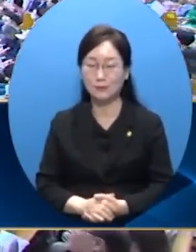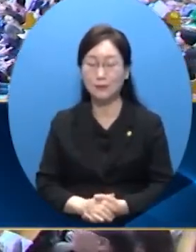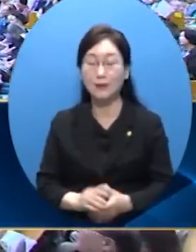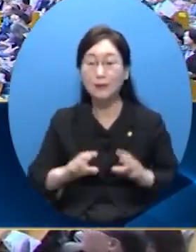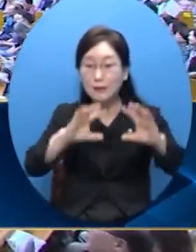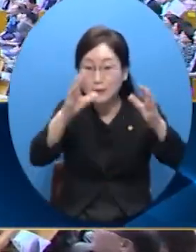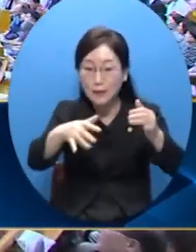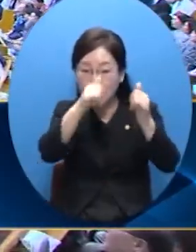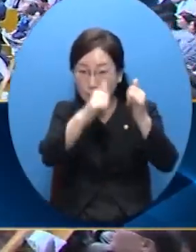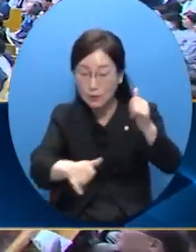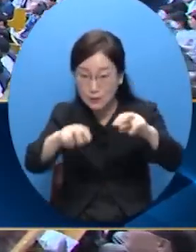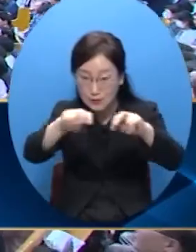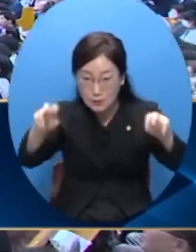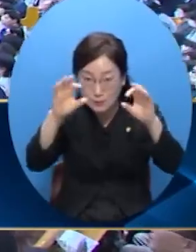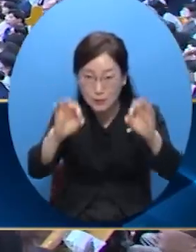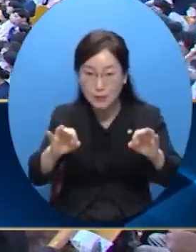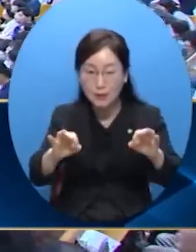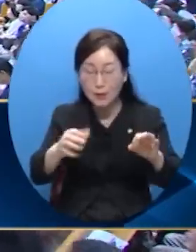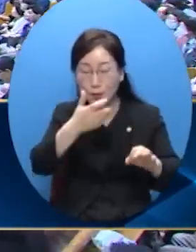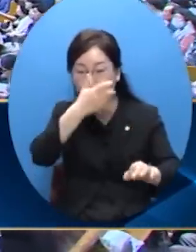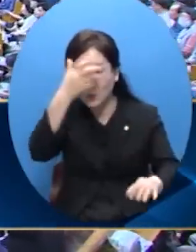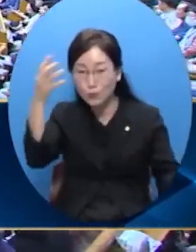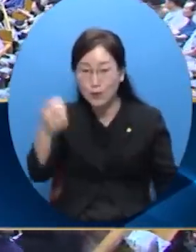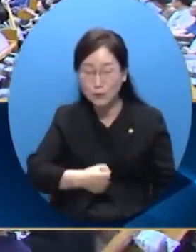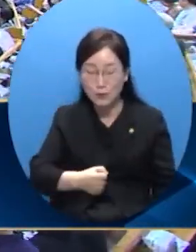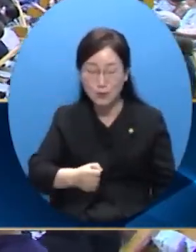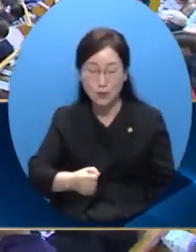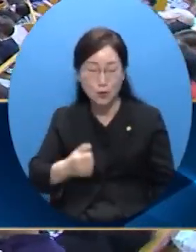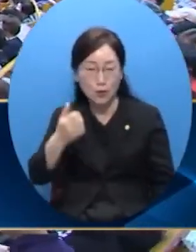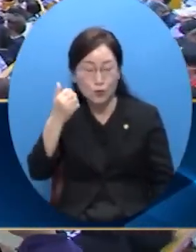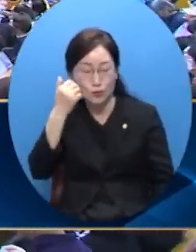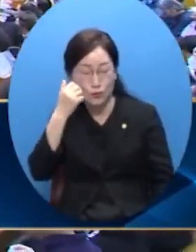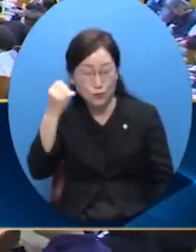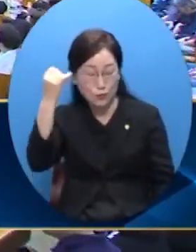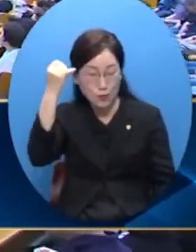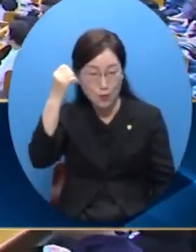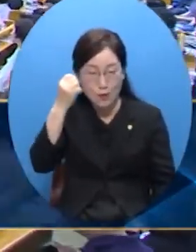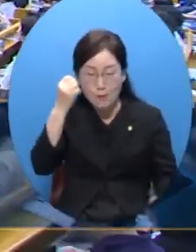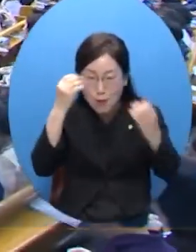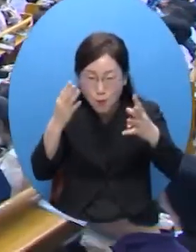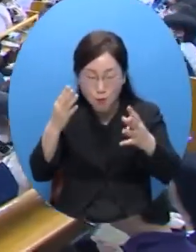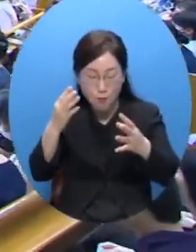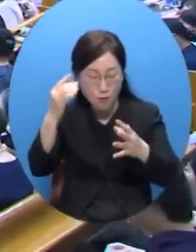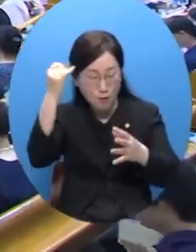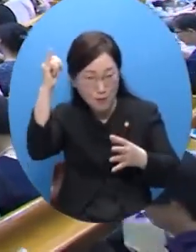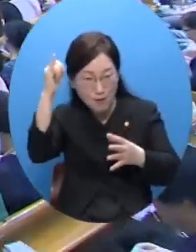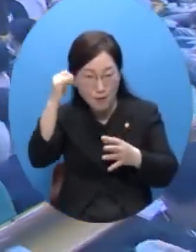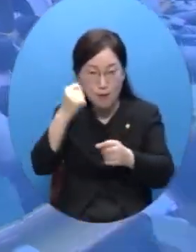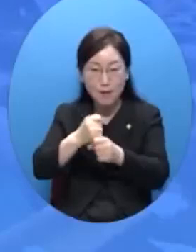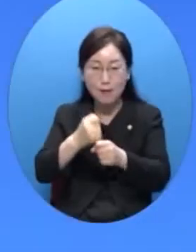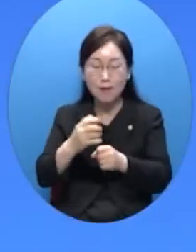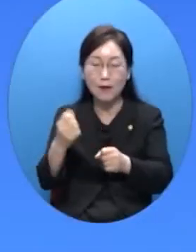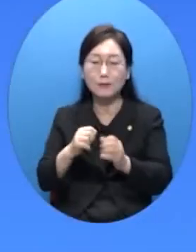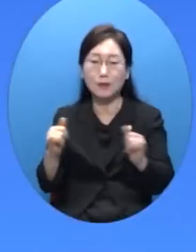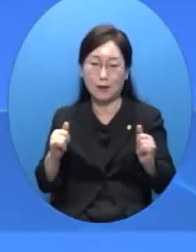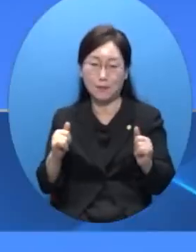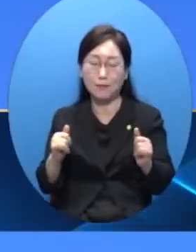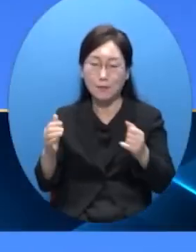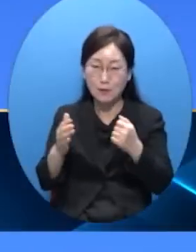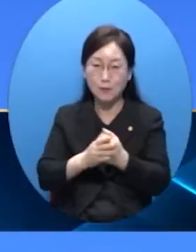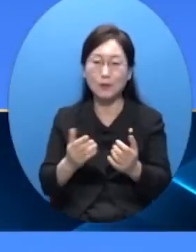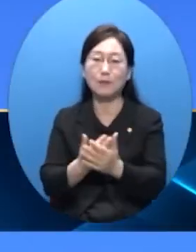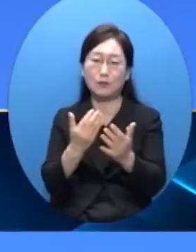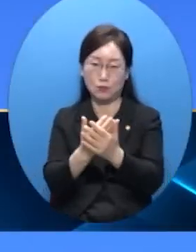세계 역사는 꿈꾸는 사람들, 창조적 소수에 의해서 발전되어 왔습니다. 우리 예수님을 믿고